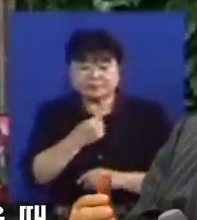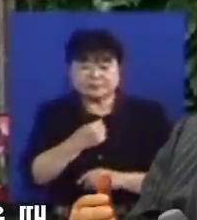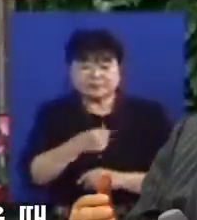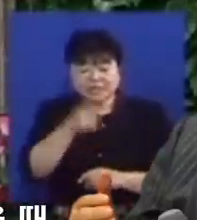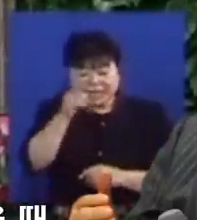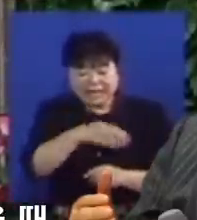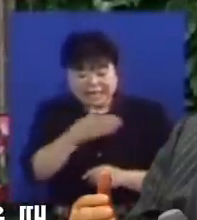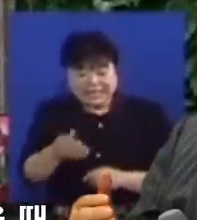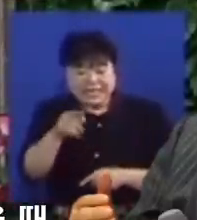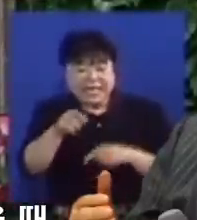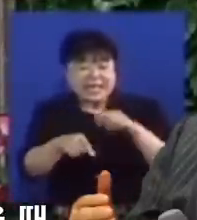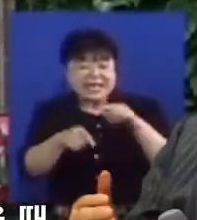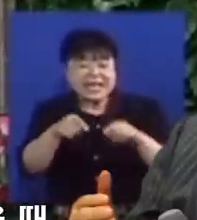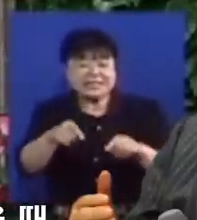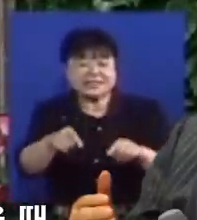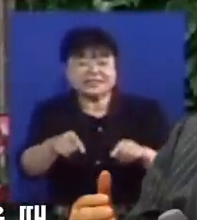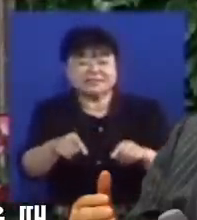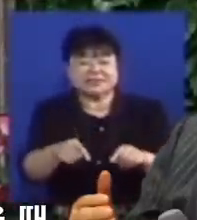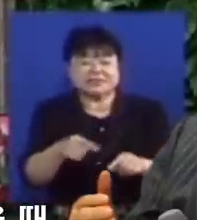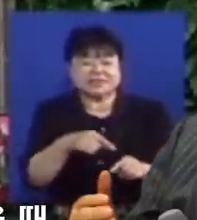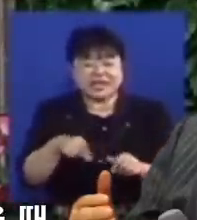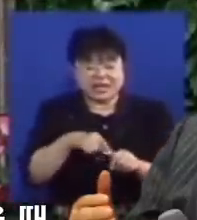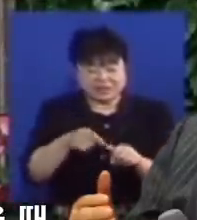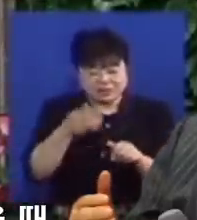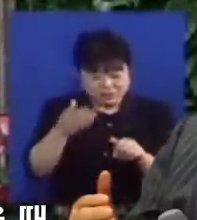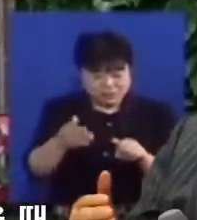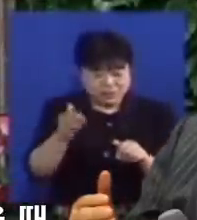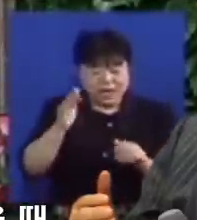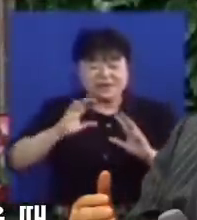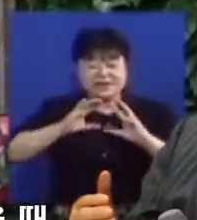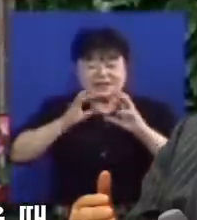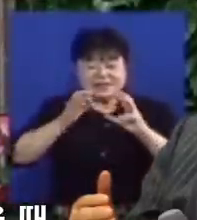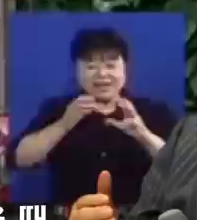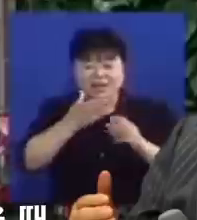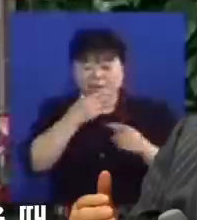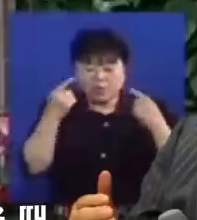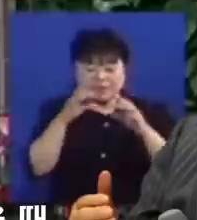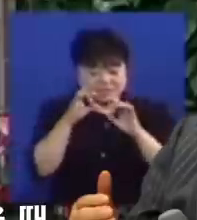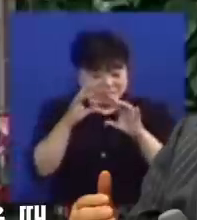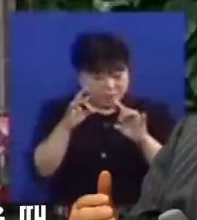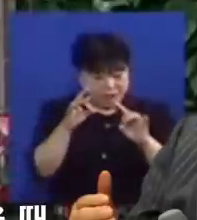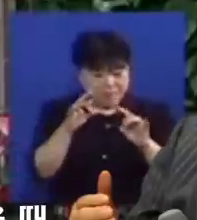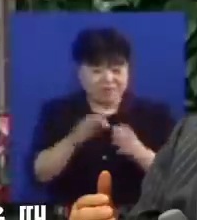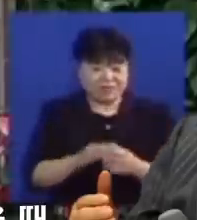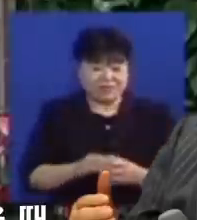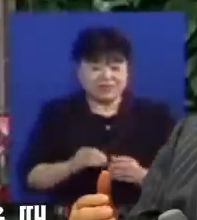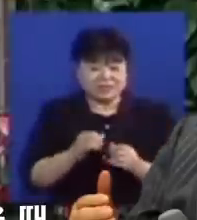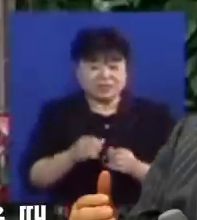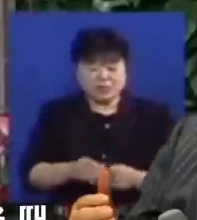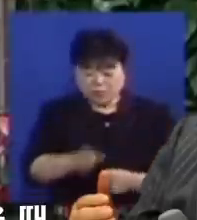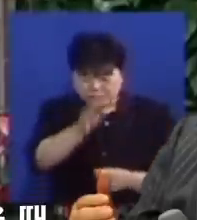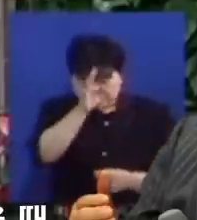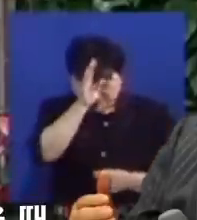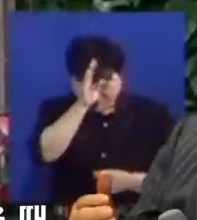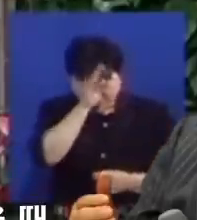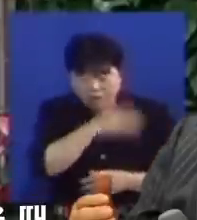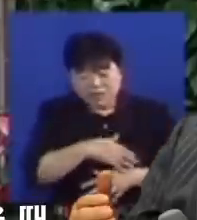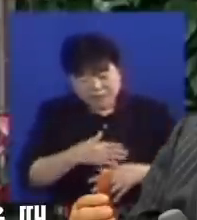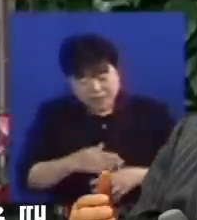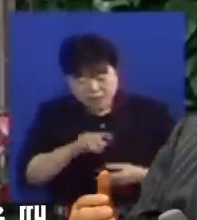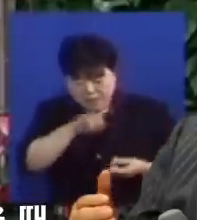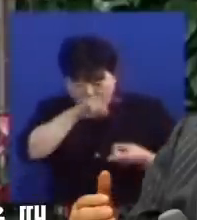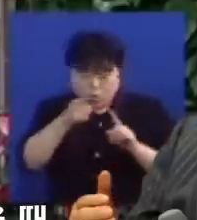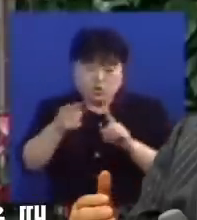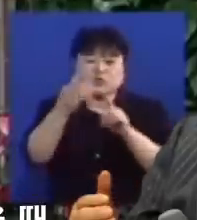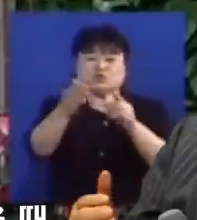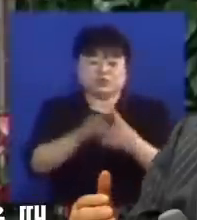갈릴리에 둘러다니사 그들의 회당에서 가르치시고 천국 복음을 전파하시고 백성 중에 모든 병과 모든 약한 것을